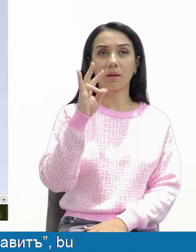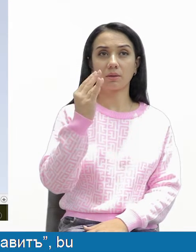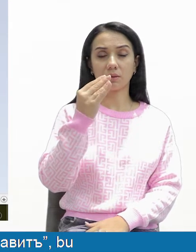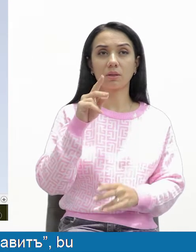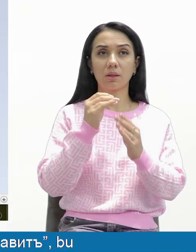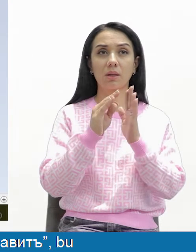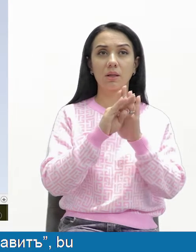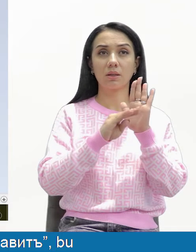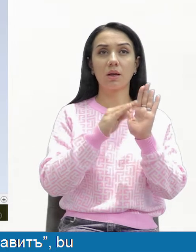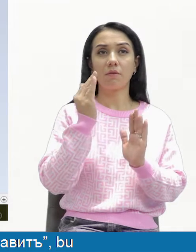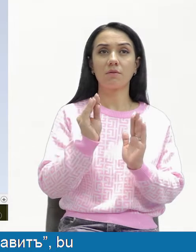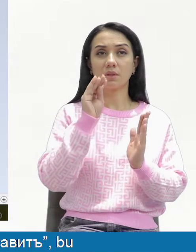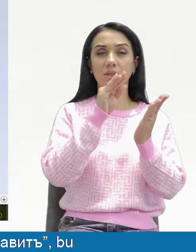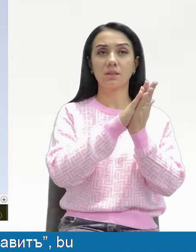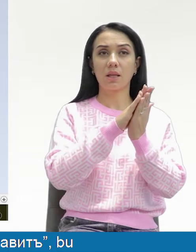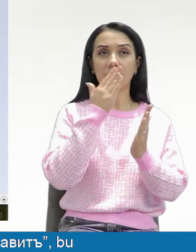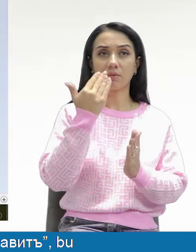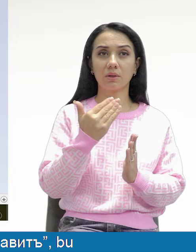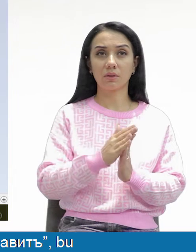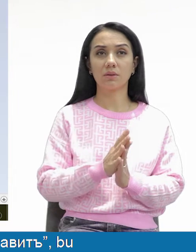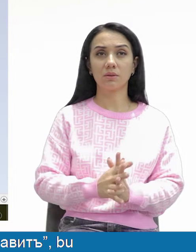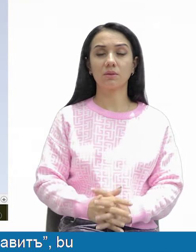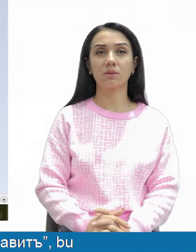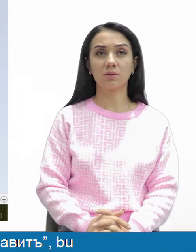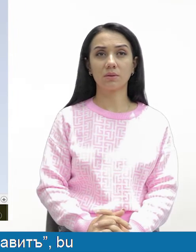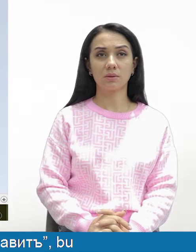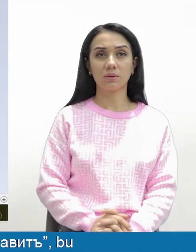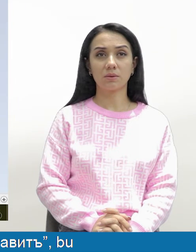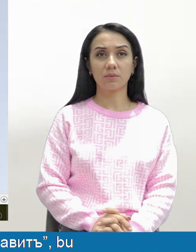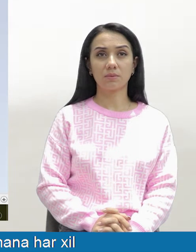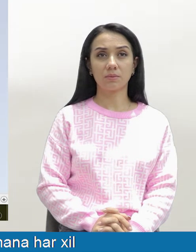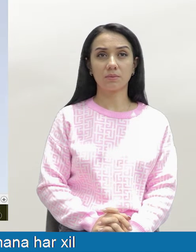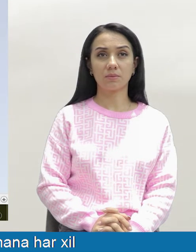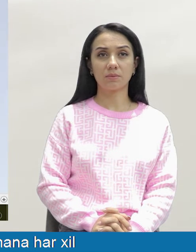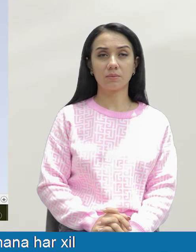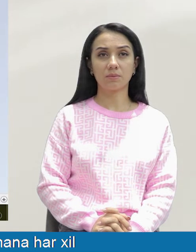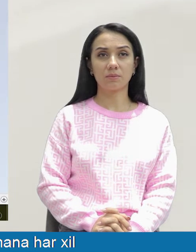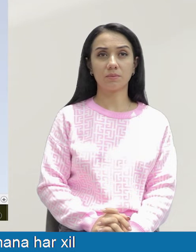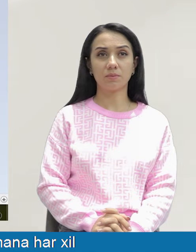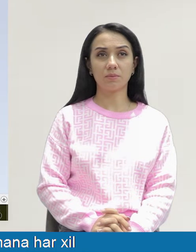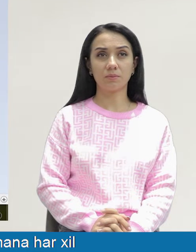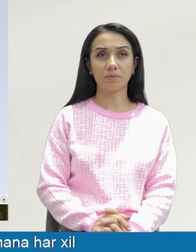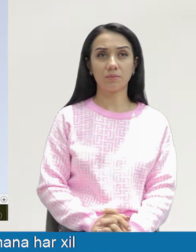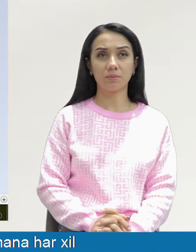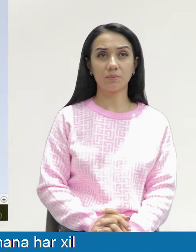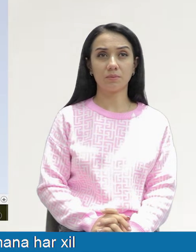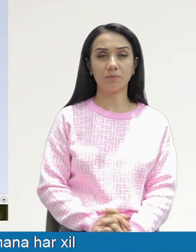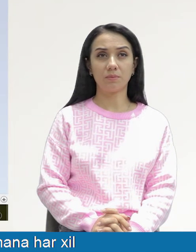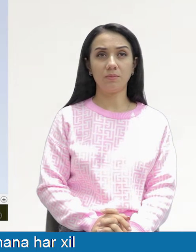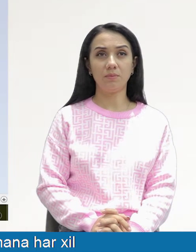mana stavit mana bu narsalar qo'yilgan bo'lsa o'sha mana